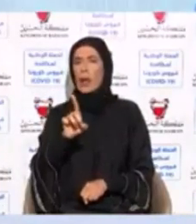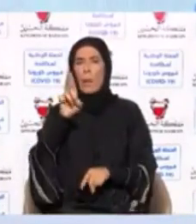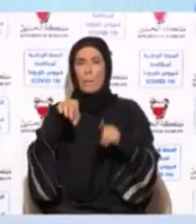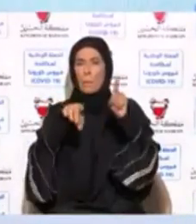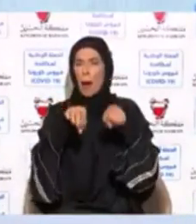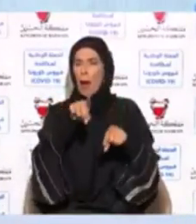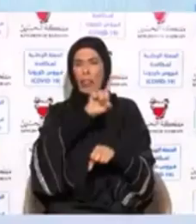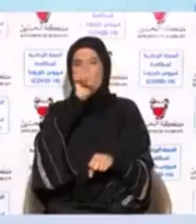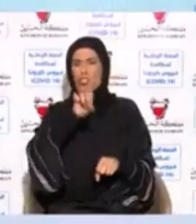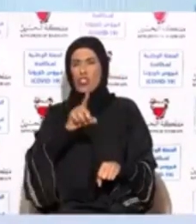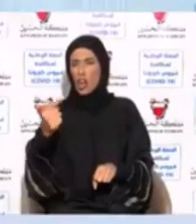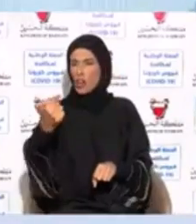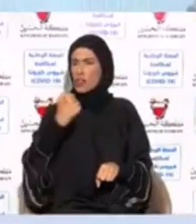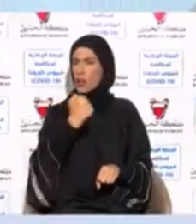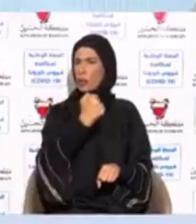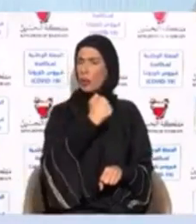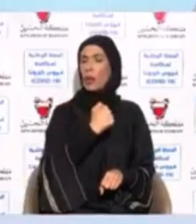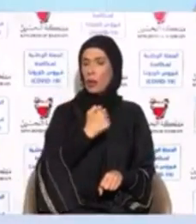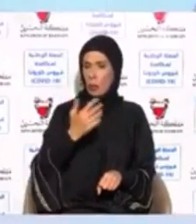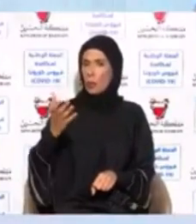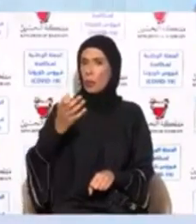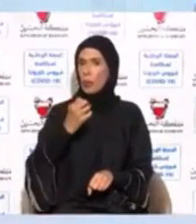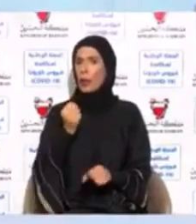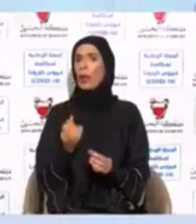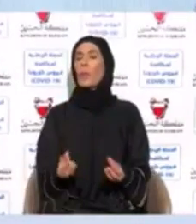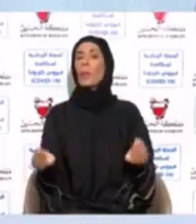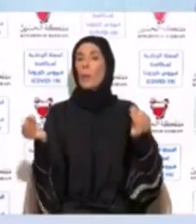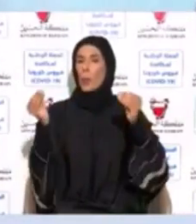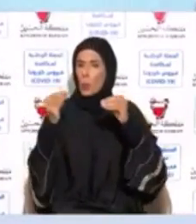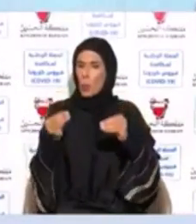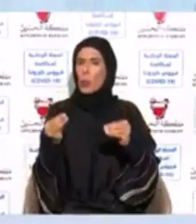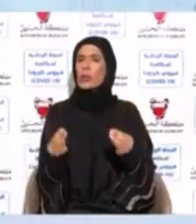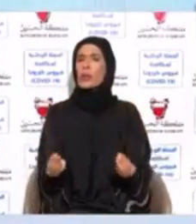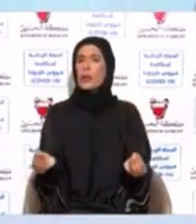الاسئله. هل نحتاج الى المزيد من